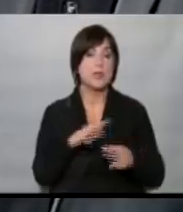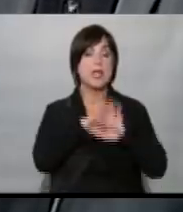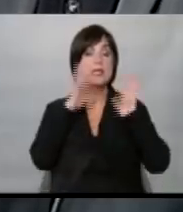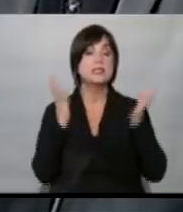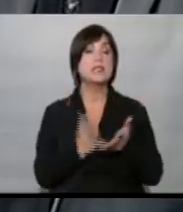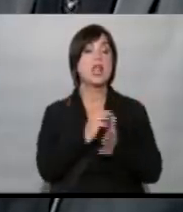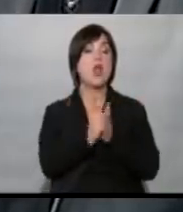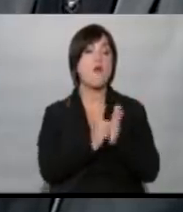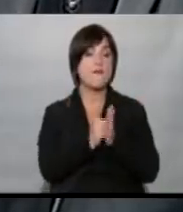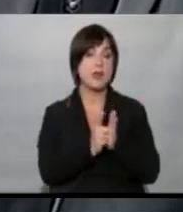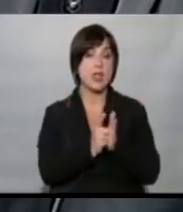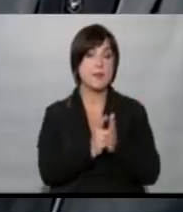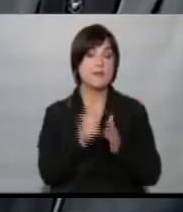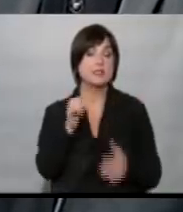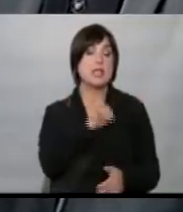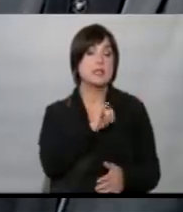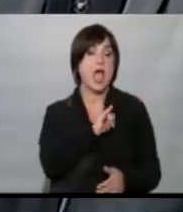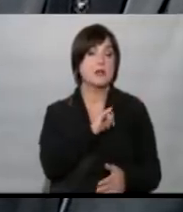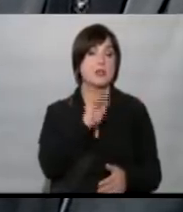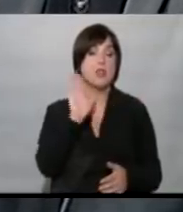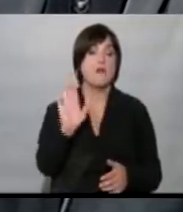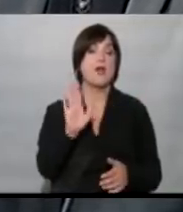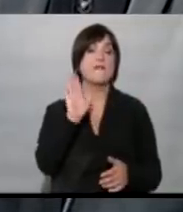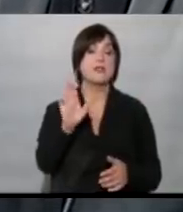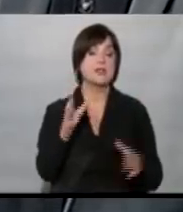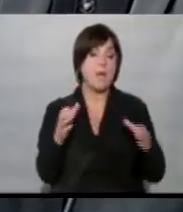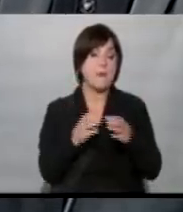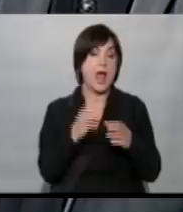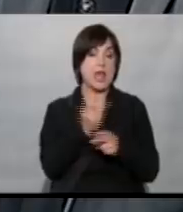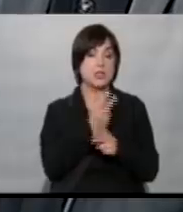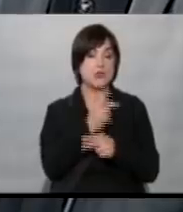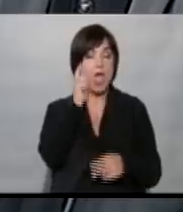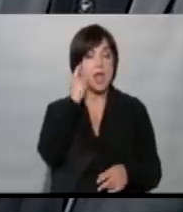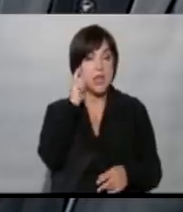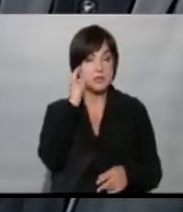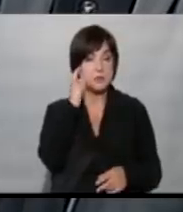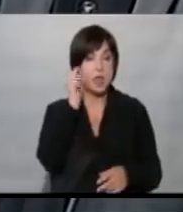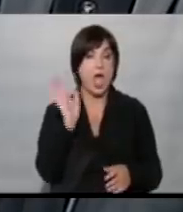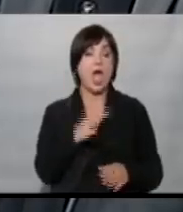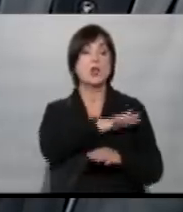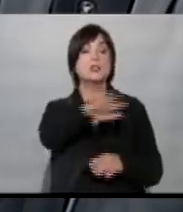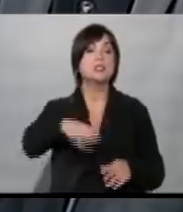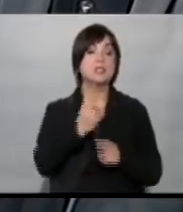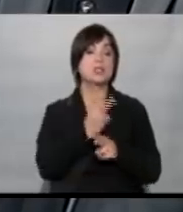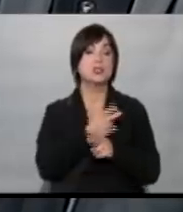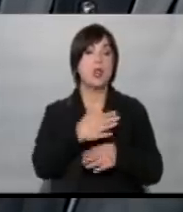цело време, значи, се занимаваме со вас, вие сте мала држава, размислувајте, ако сите